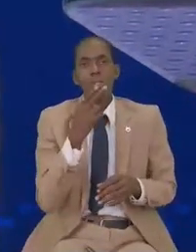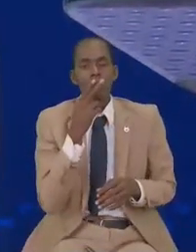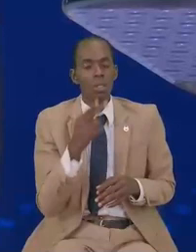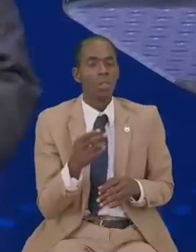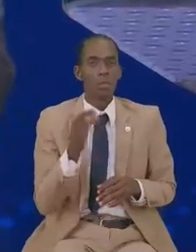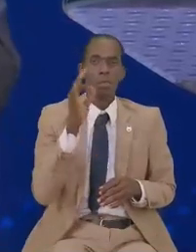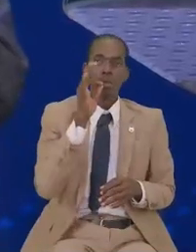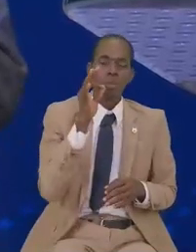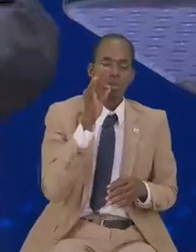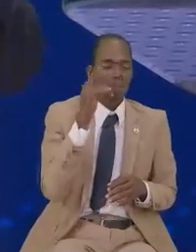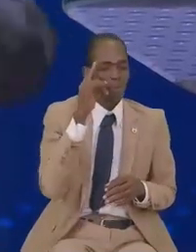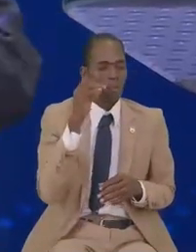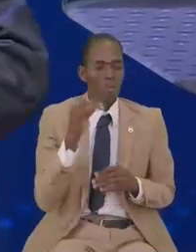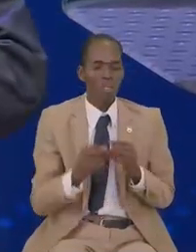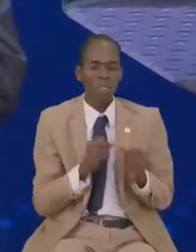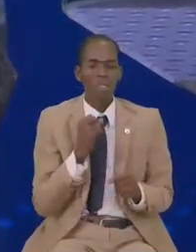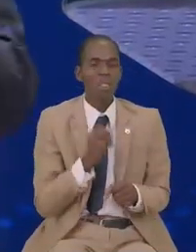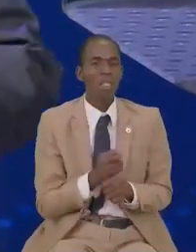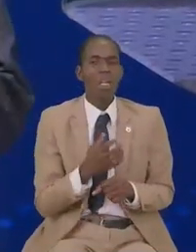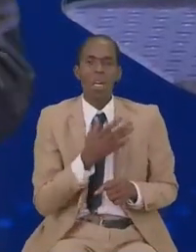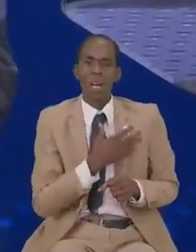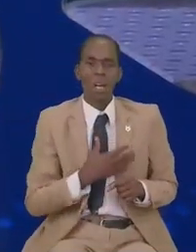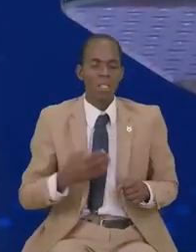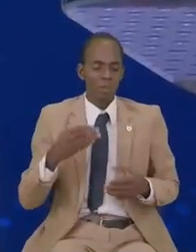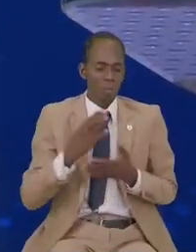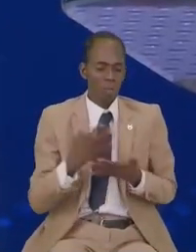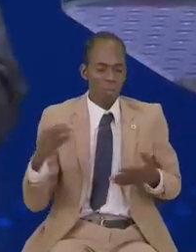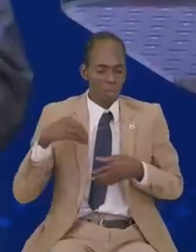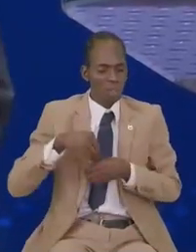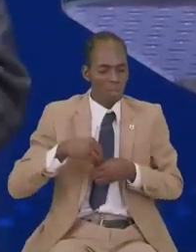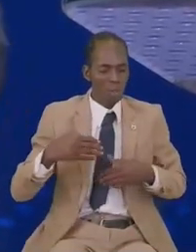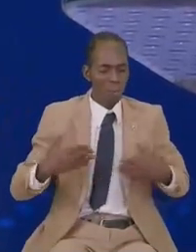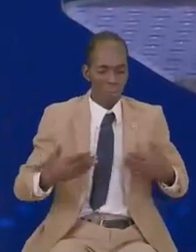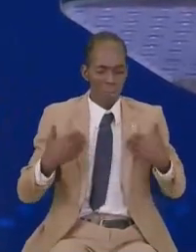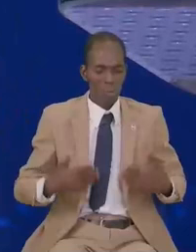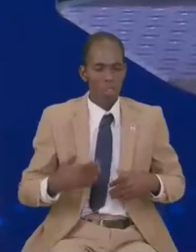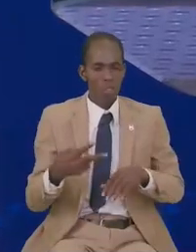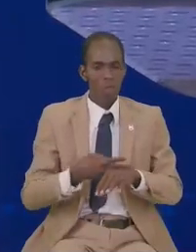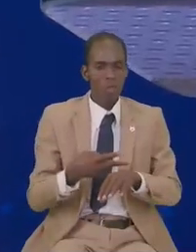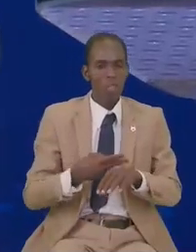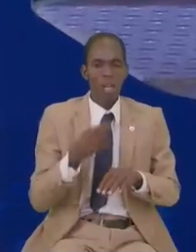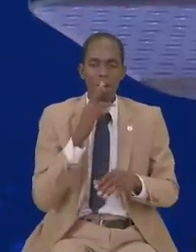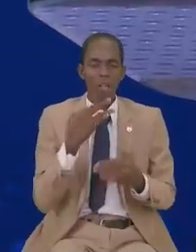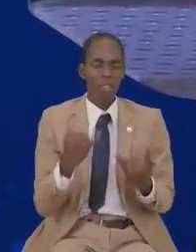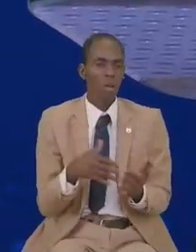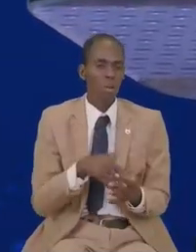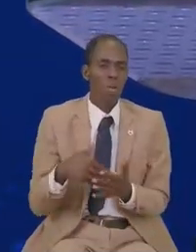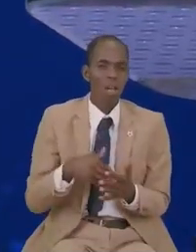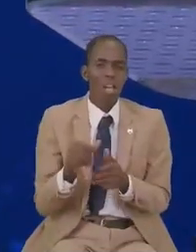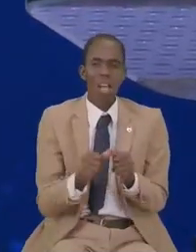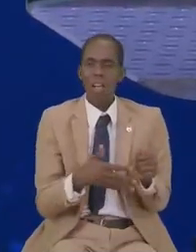années, et tes cellules sont détruites, tes organes sont détruits, tout ce que tu